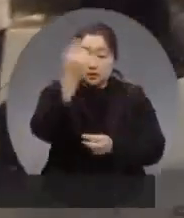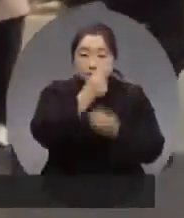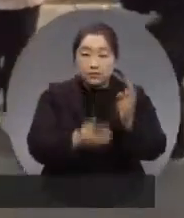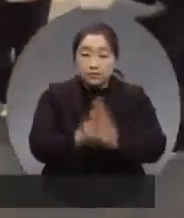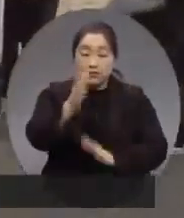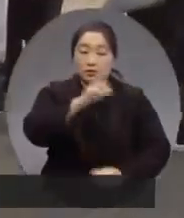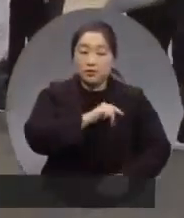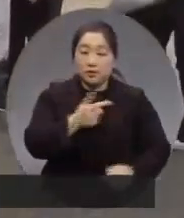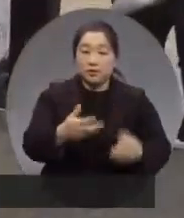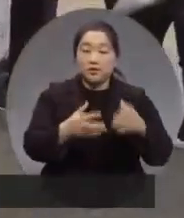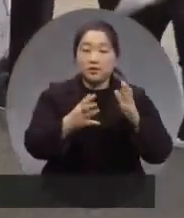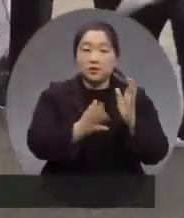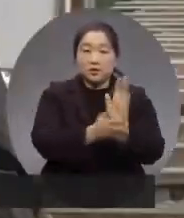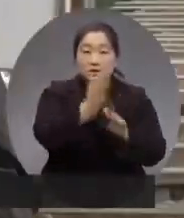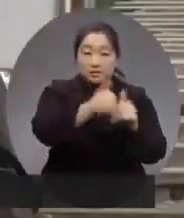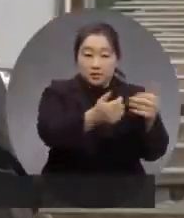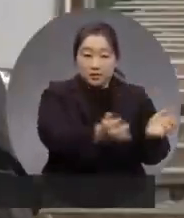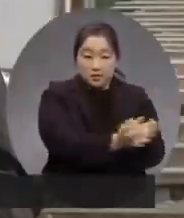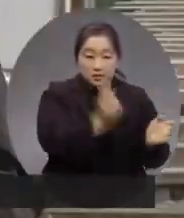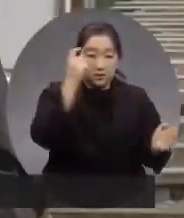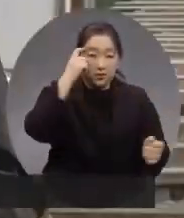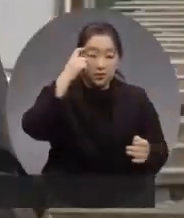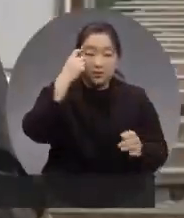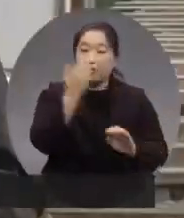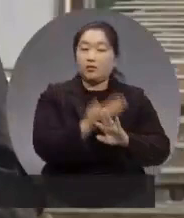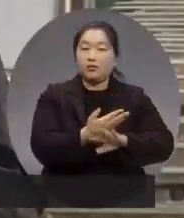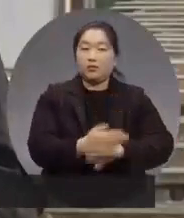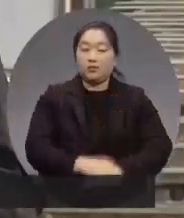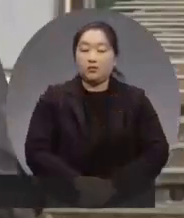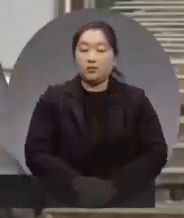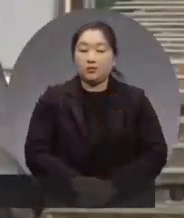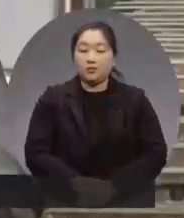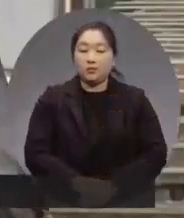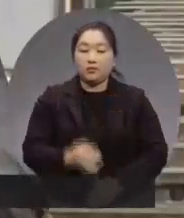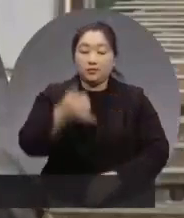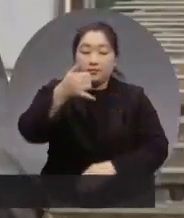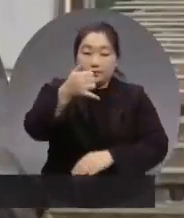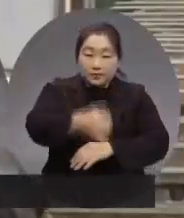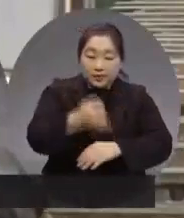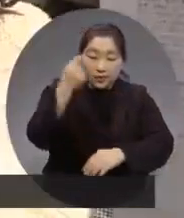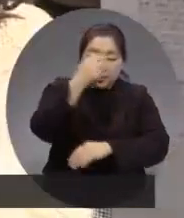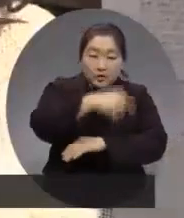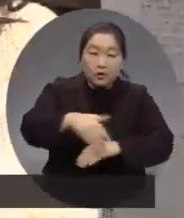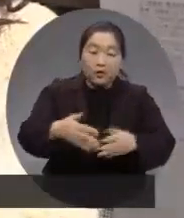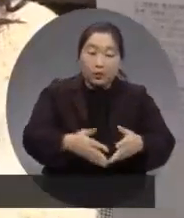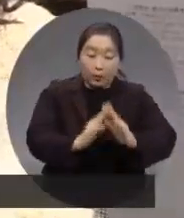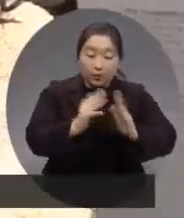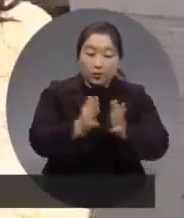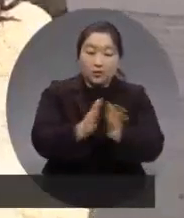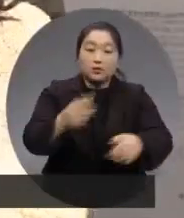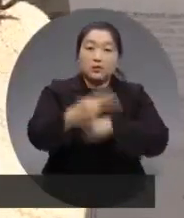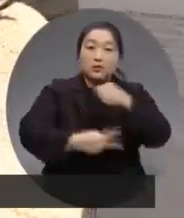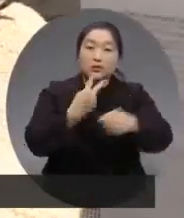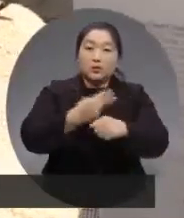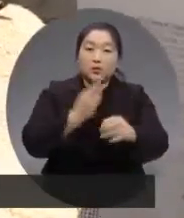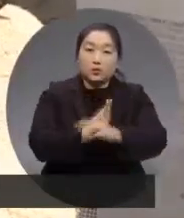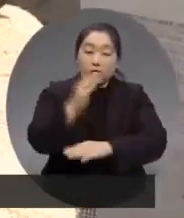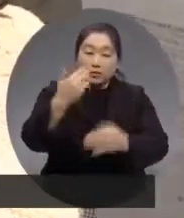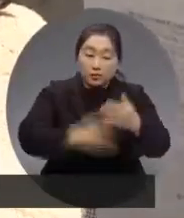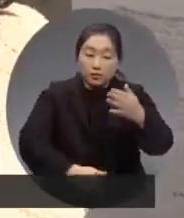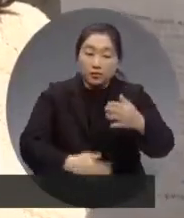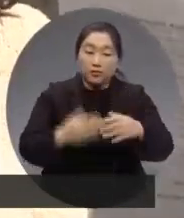청주시의원들과 시민사회단체의 입장은 강경합니다. 착공 예정일까지 2년 넘게 남은 상황에서